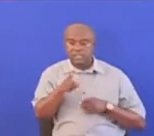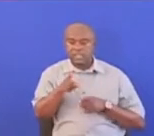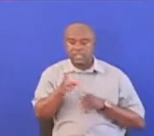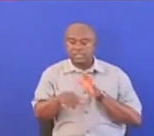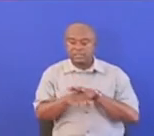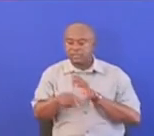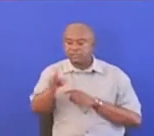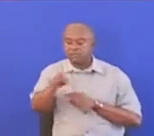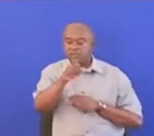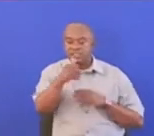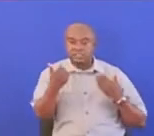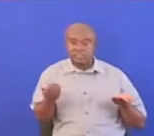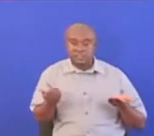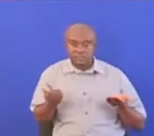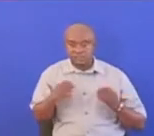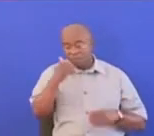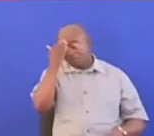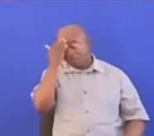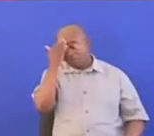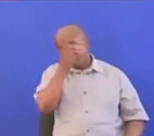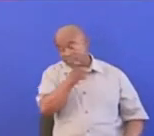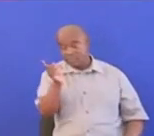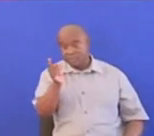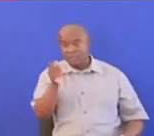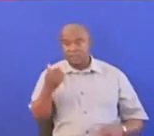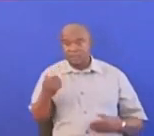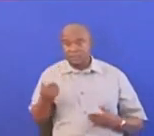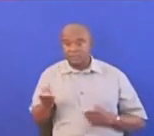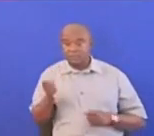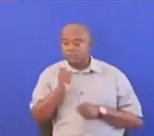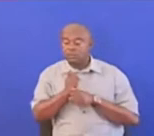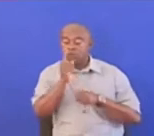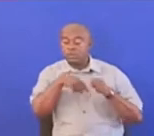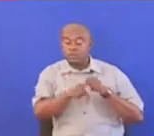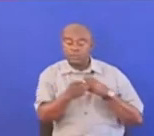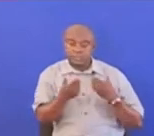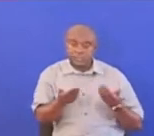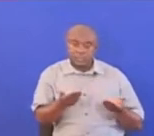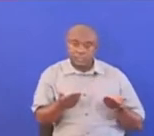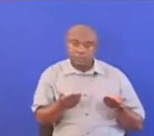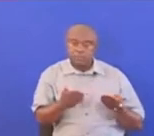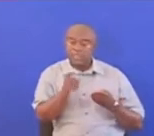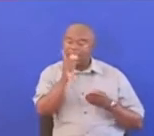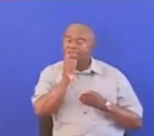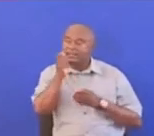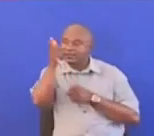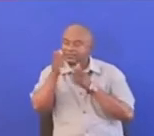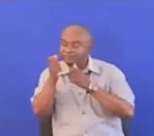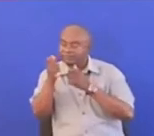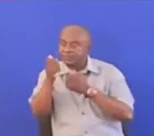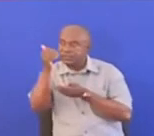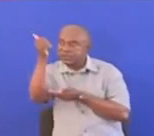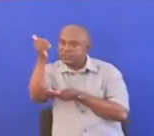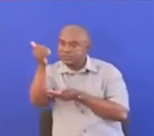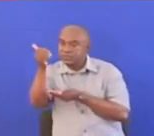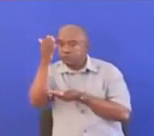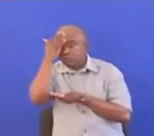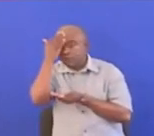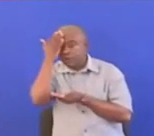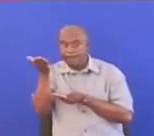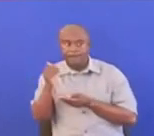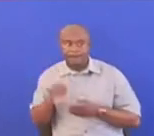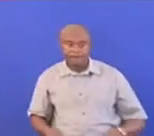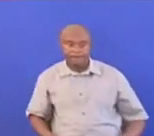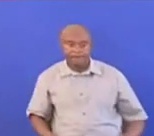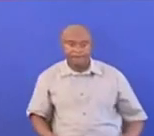wenyewe waweze kutambulika, ili tujue kazi hii sasa wanapoingia kwenye kulina asali tuweze kujua, ili tunapojua